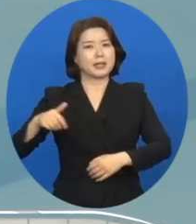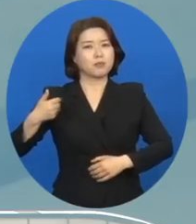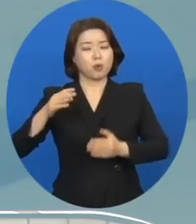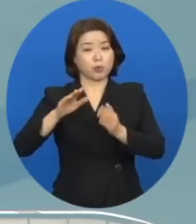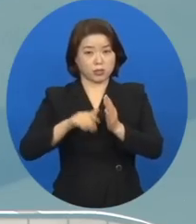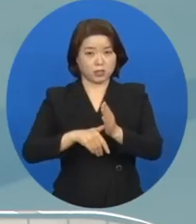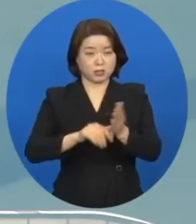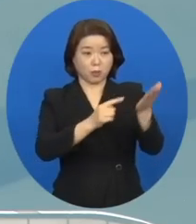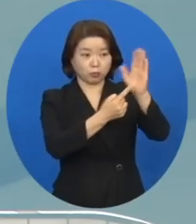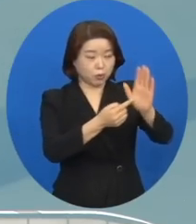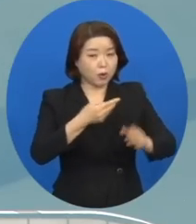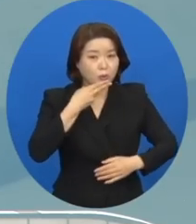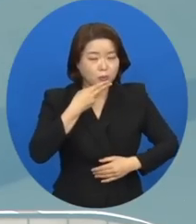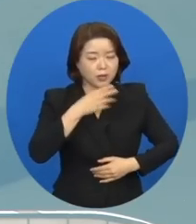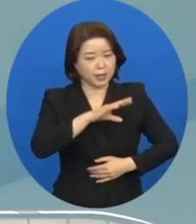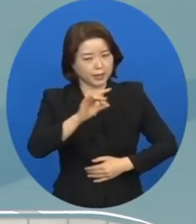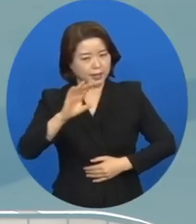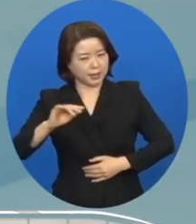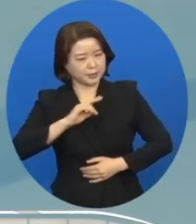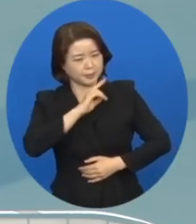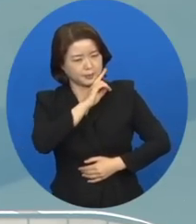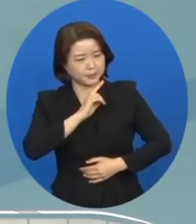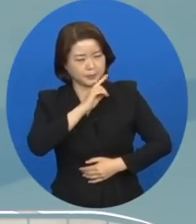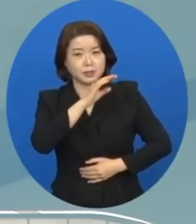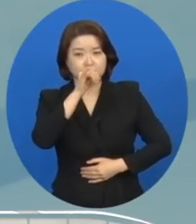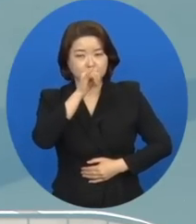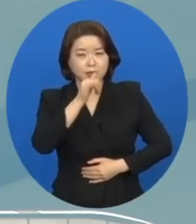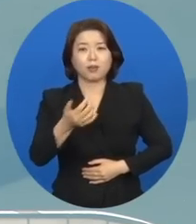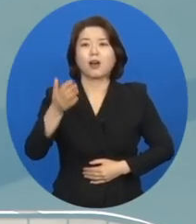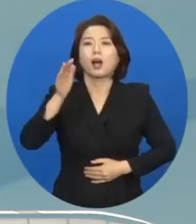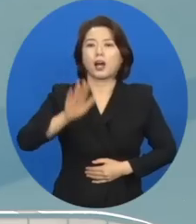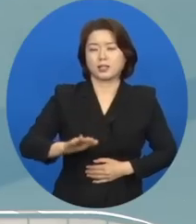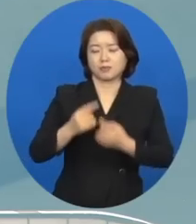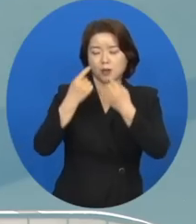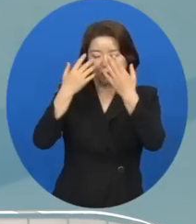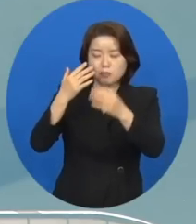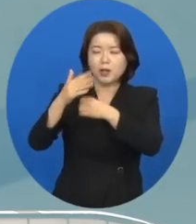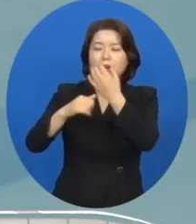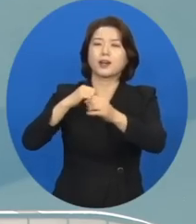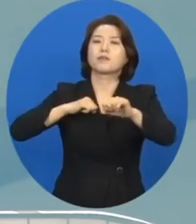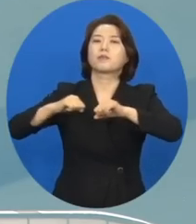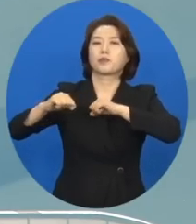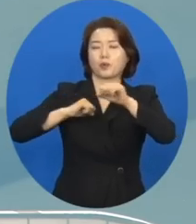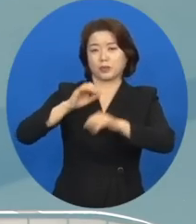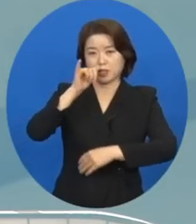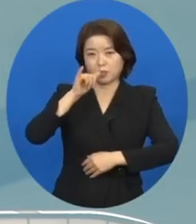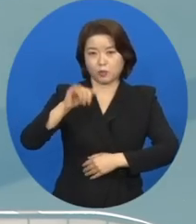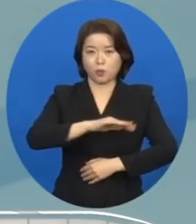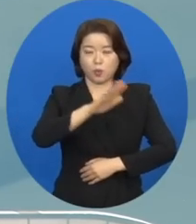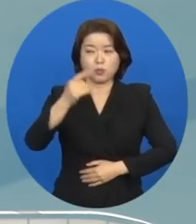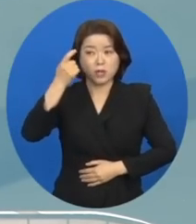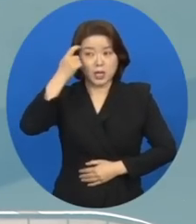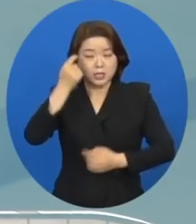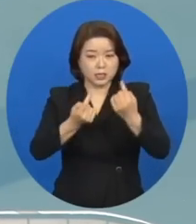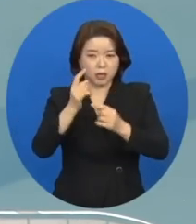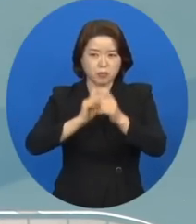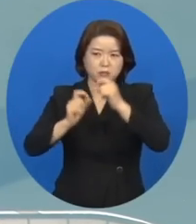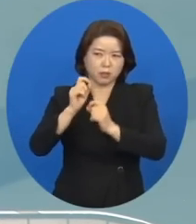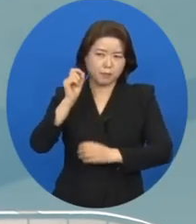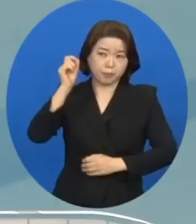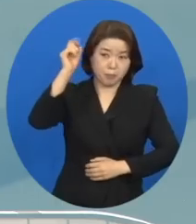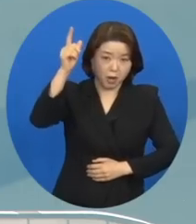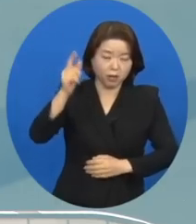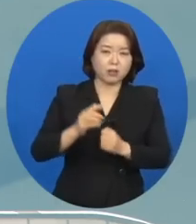때문에 때로는 의심을 합니다. 그러나 분명히 하나님은 역사하시고 또한 우리의 생각을 초월하셔서